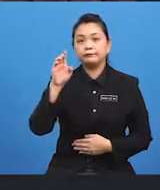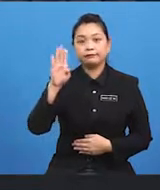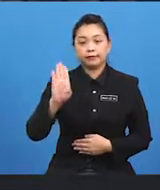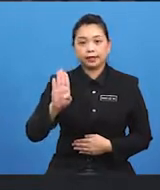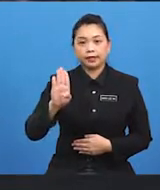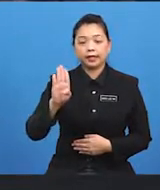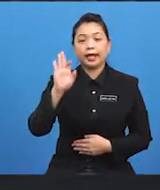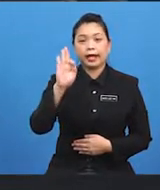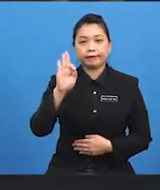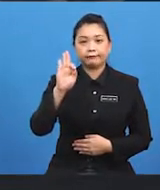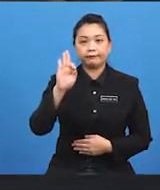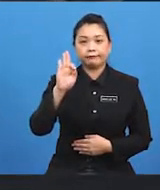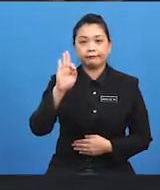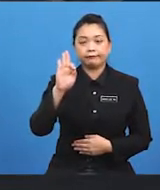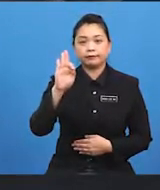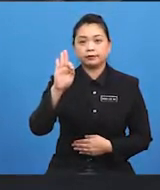F,